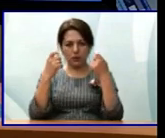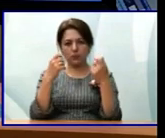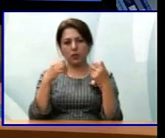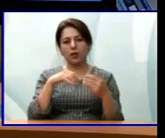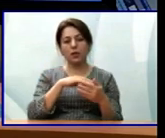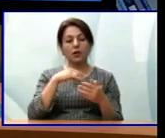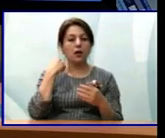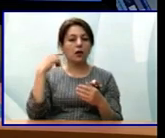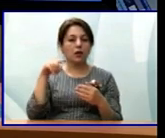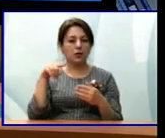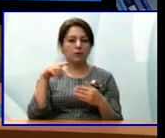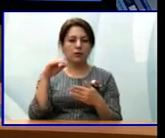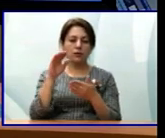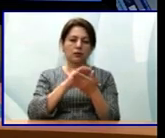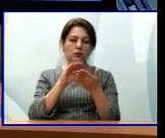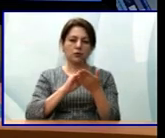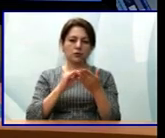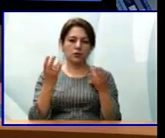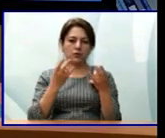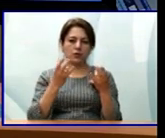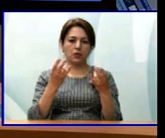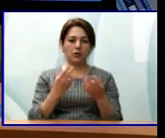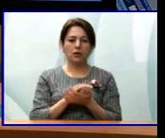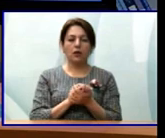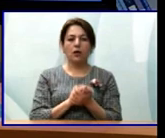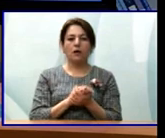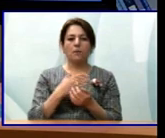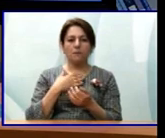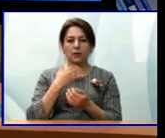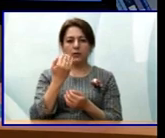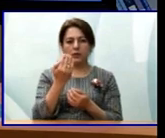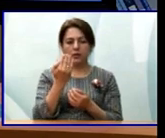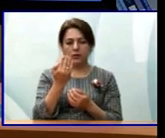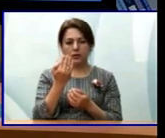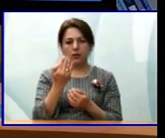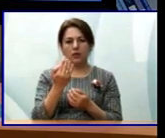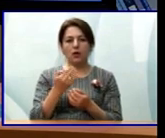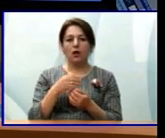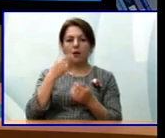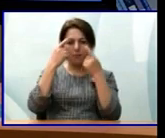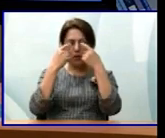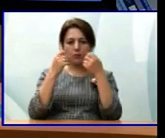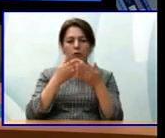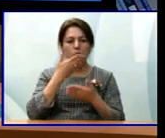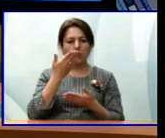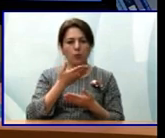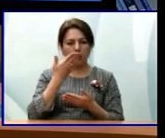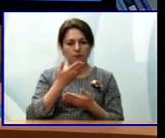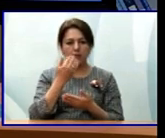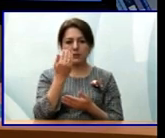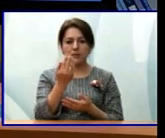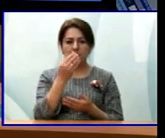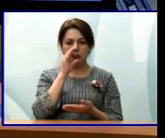ma'lumotlarning raqamlarini qo'yib chiqar ekansiz. Men sizlarga ma'lumotlarni o'qib turaman,